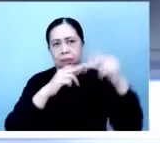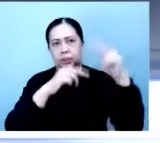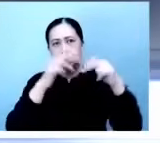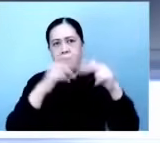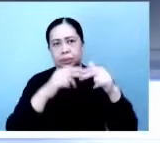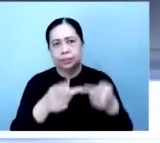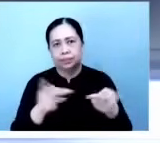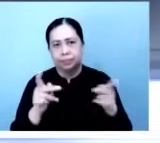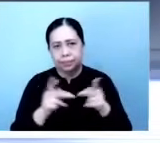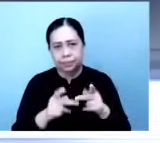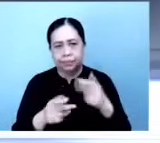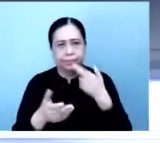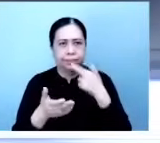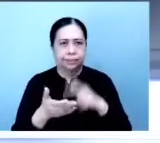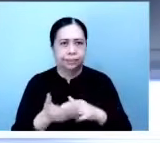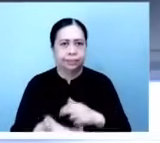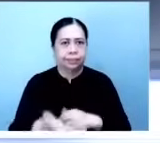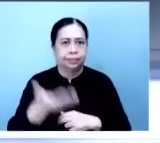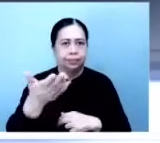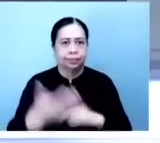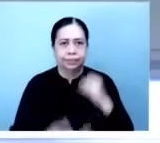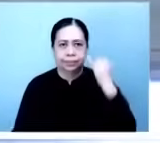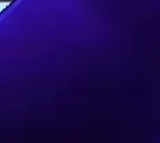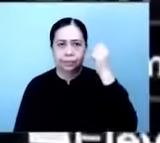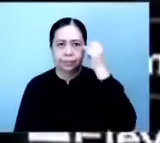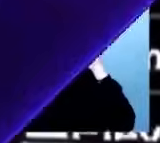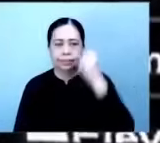Nasa frontline ng balitang yan, si Ian Suyu.